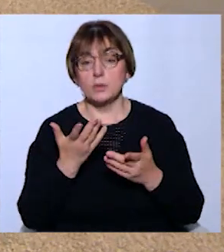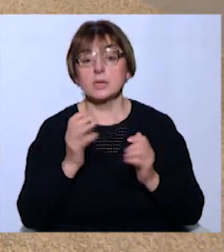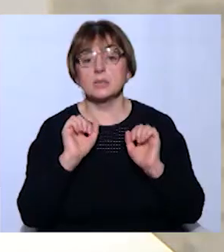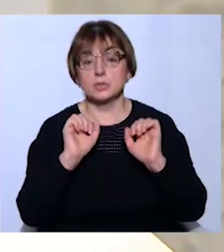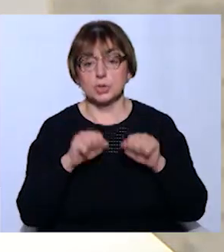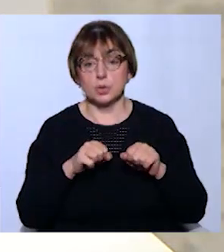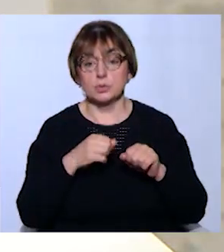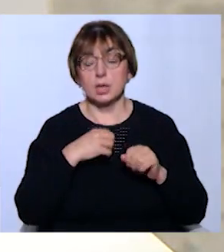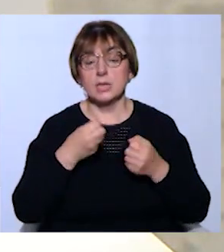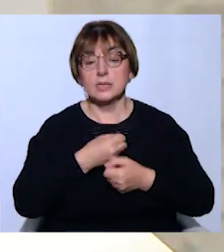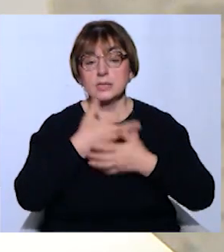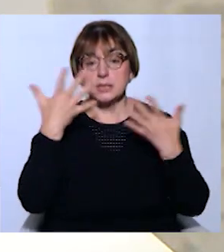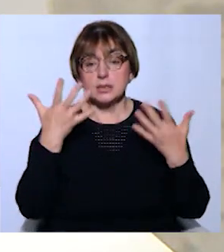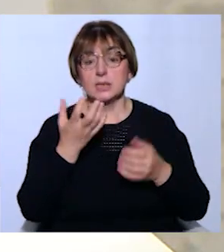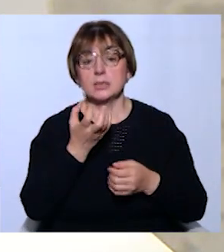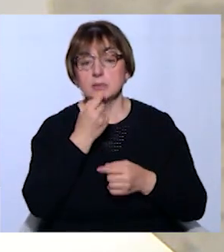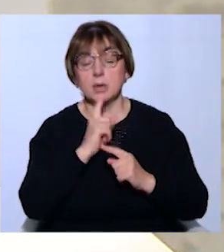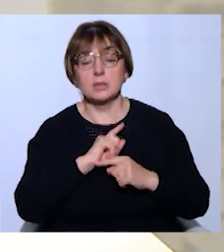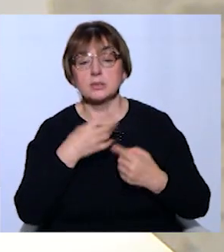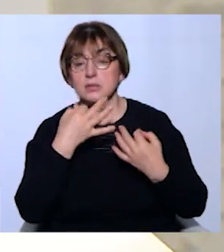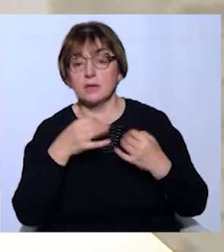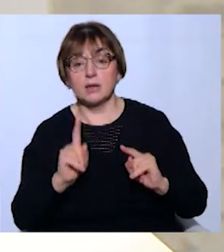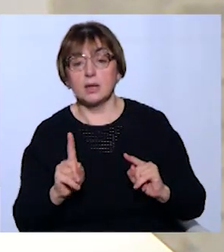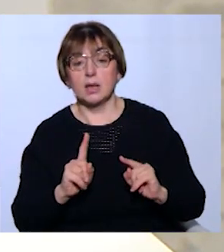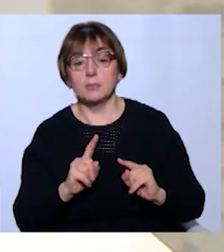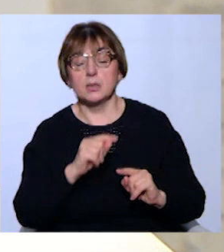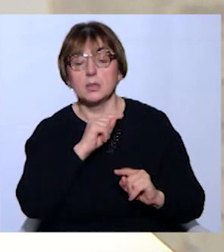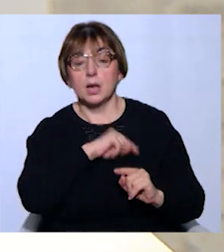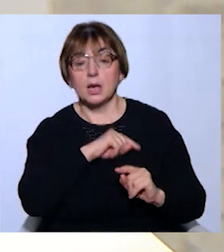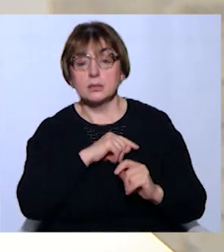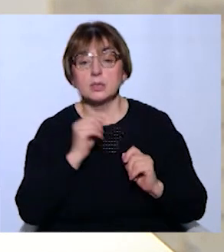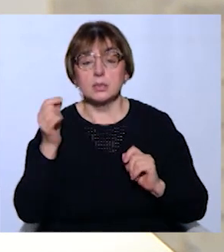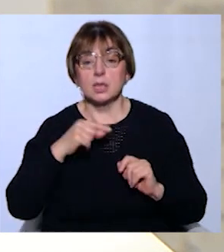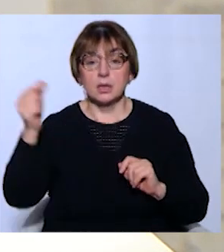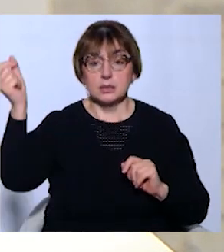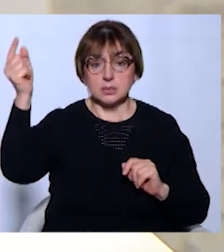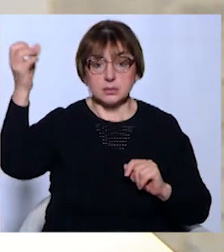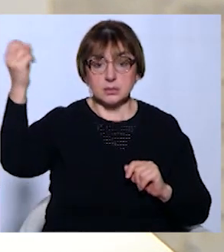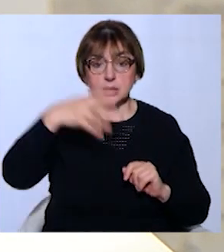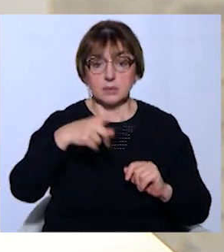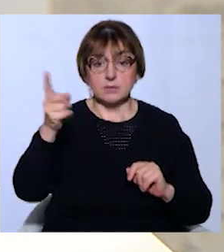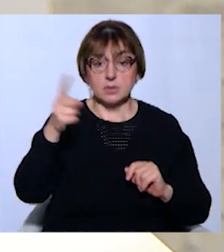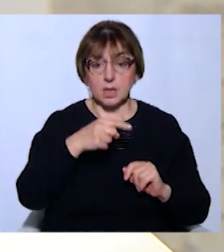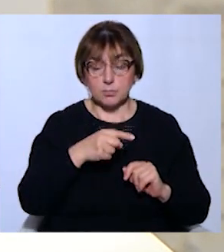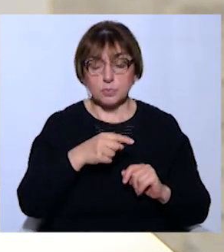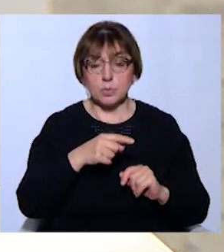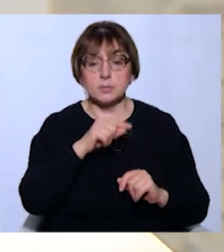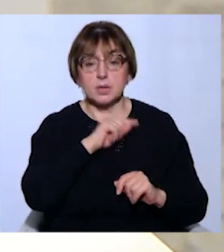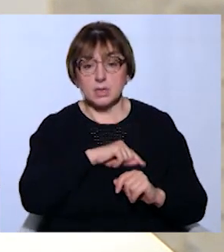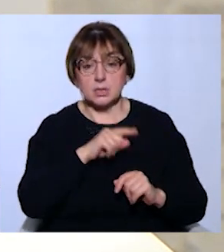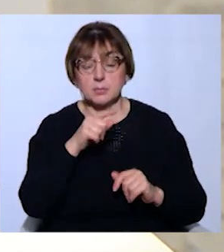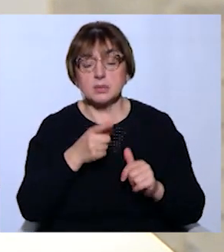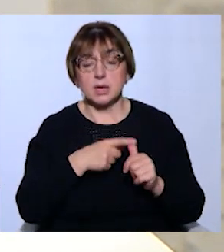აქვს სინათლის, სითბოს ან სხვა რაიმე სხივის გამოშვების უნარი, ეწოდება რადიაციის